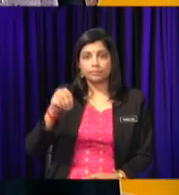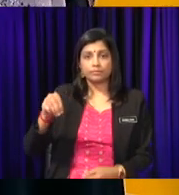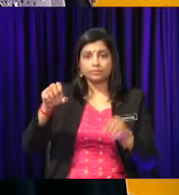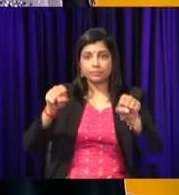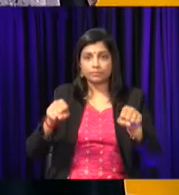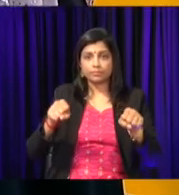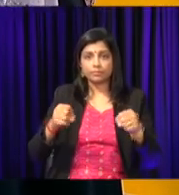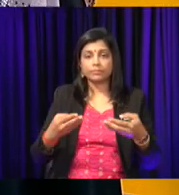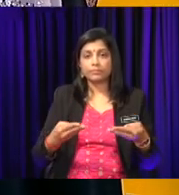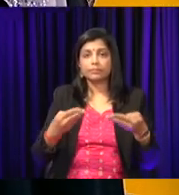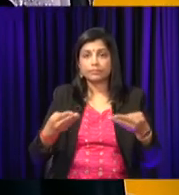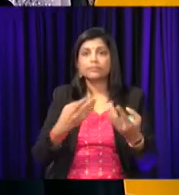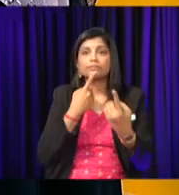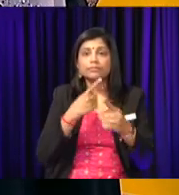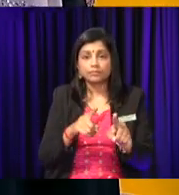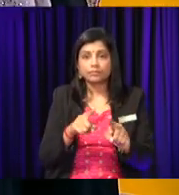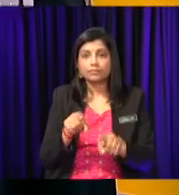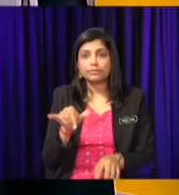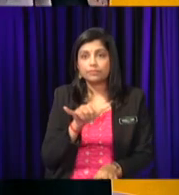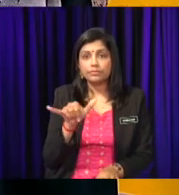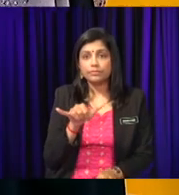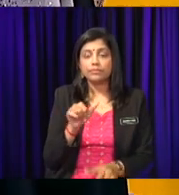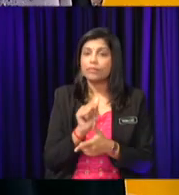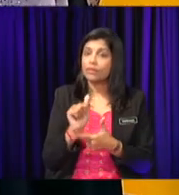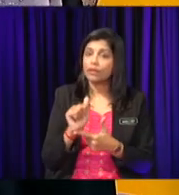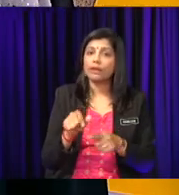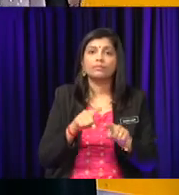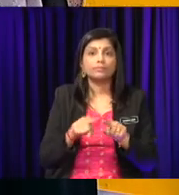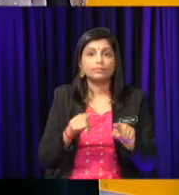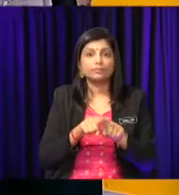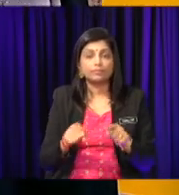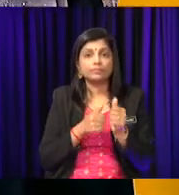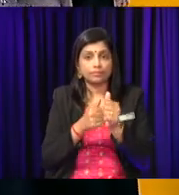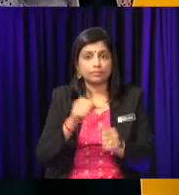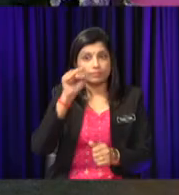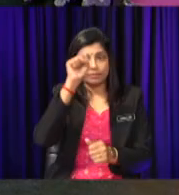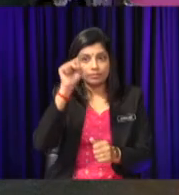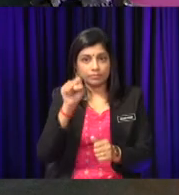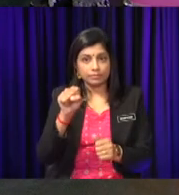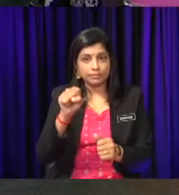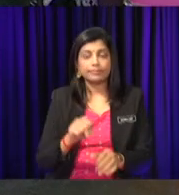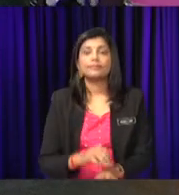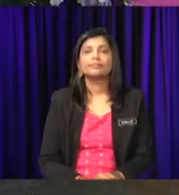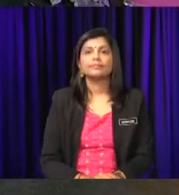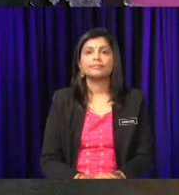juga perbedaan daripada dalam bahan kita tunjukkan satu contoh soalnya Oke kembali kepada Fizi